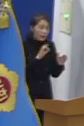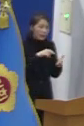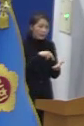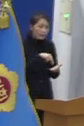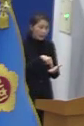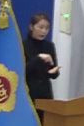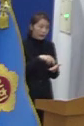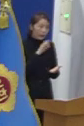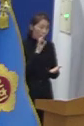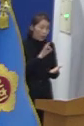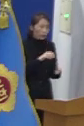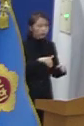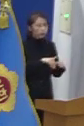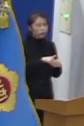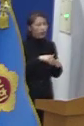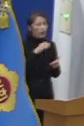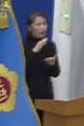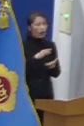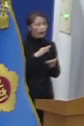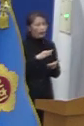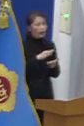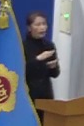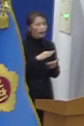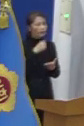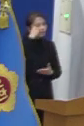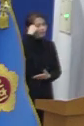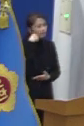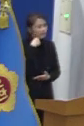창출되는 문화적 가치를 향유했습니다.